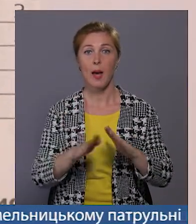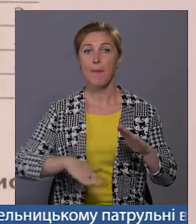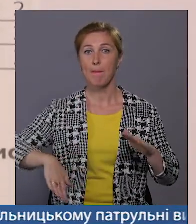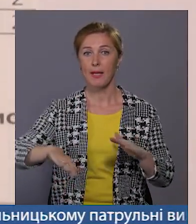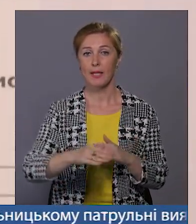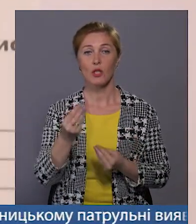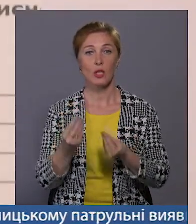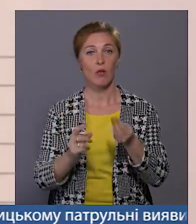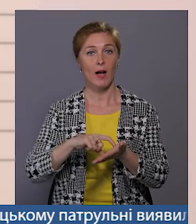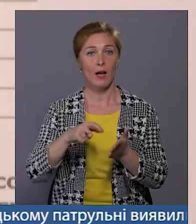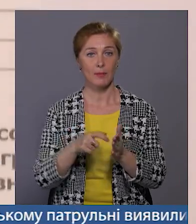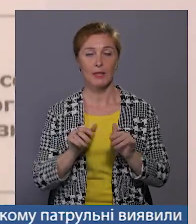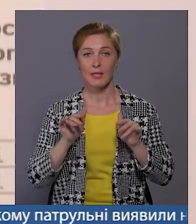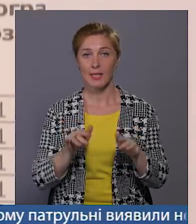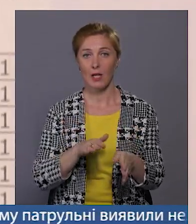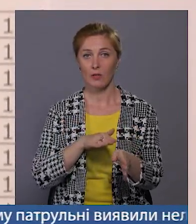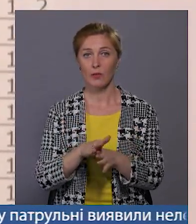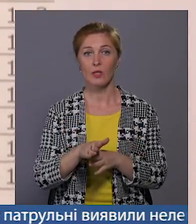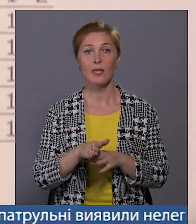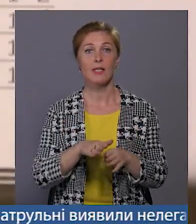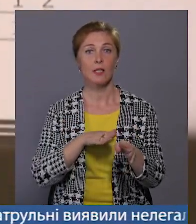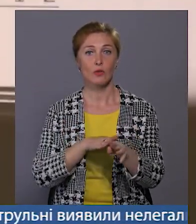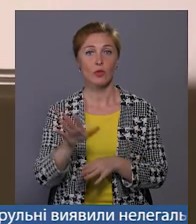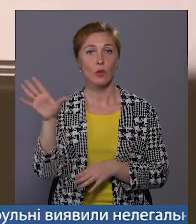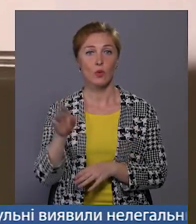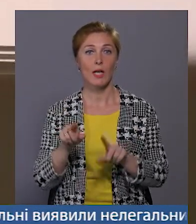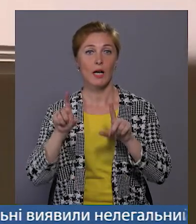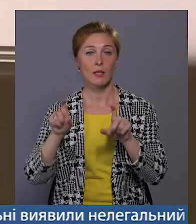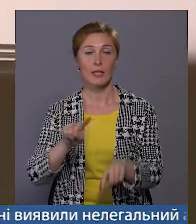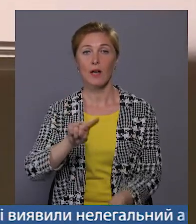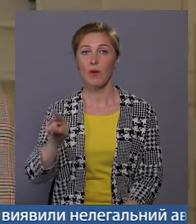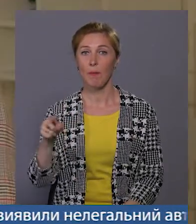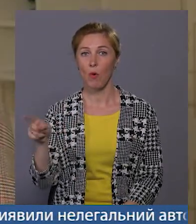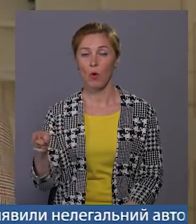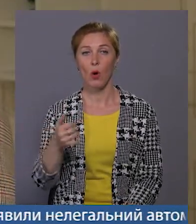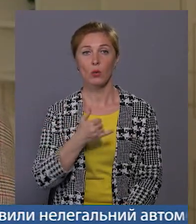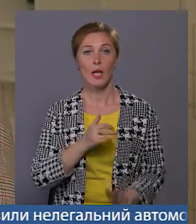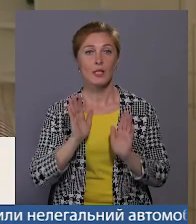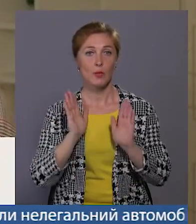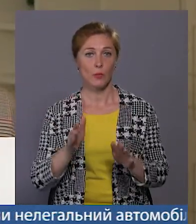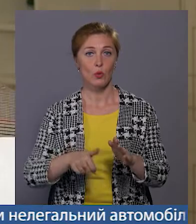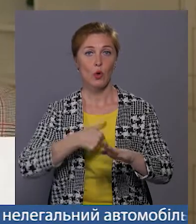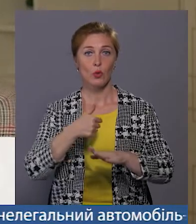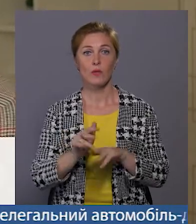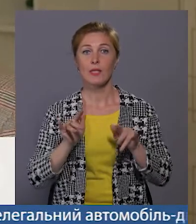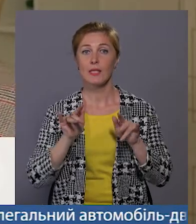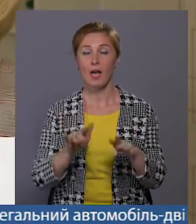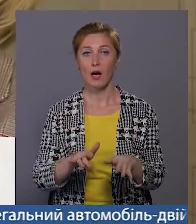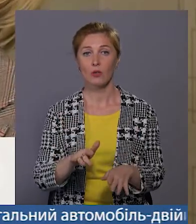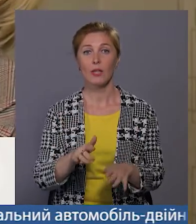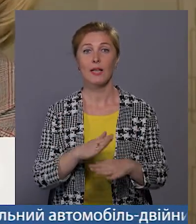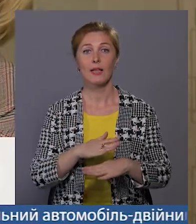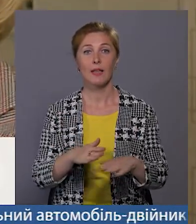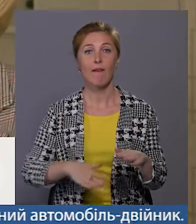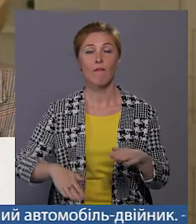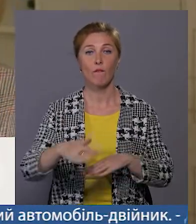ігрова кімната. Захід відбуватиметься за дотриманням усіх карантинних вимог. У нас будуть основні заходи проходити на вулиці,